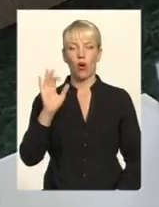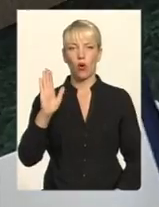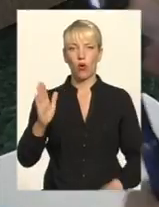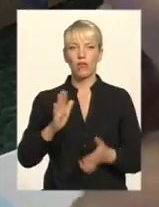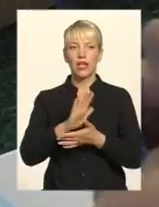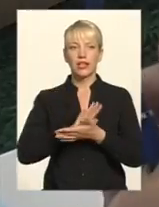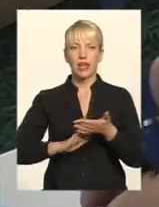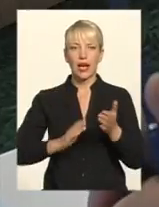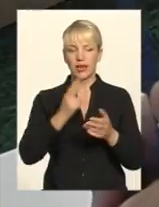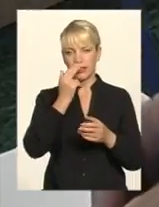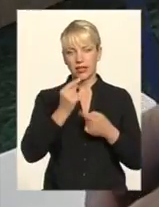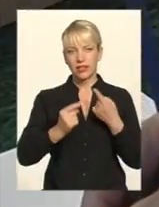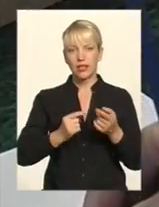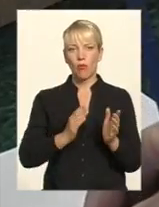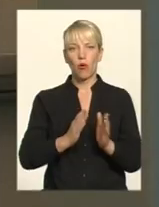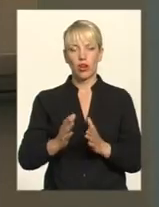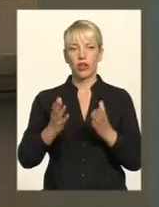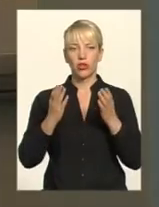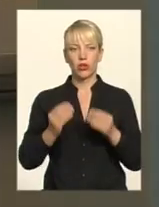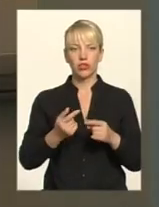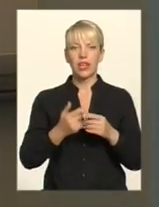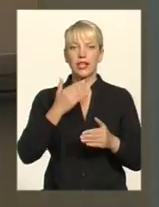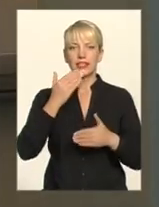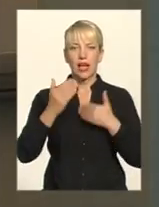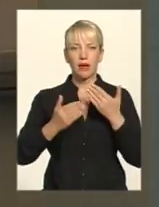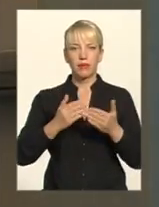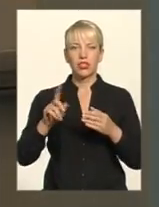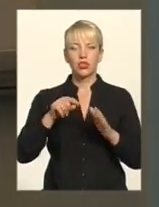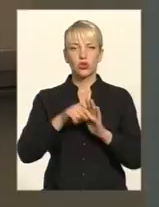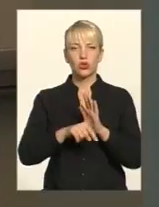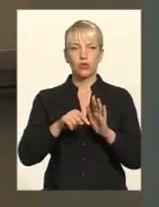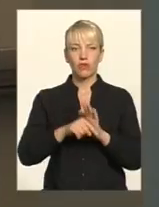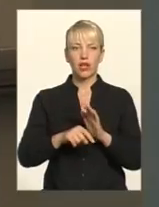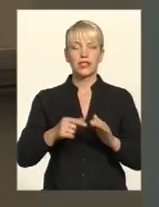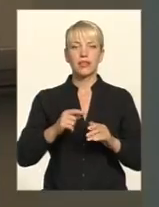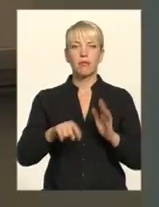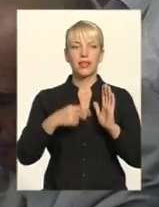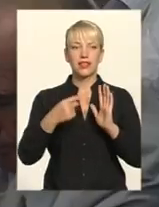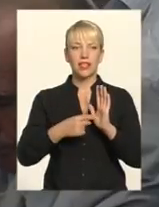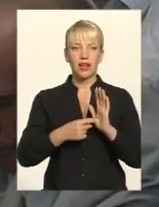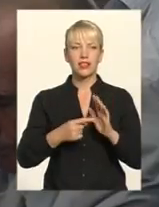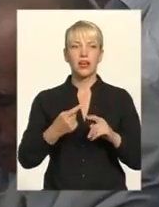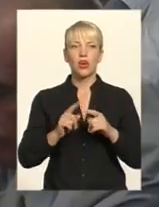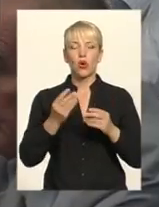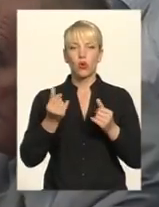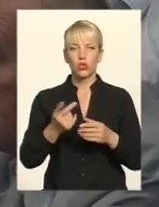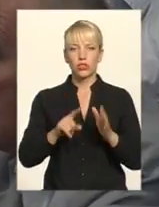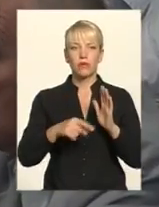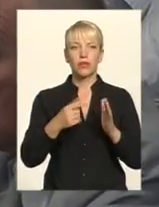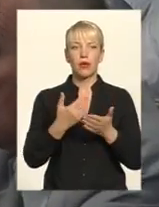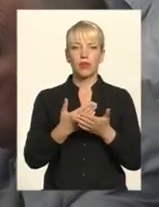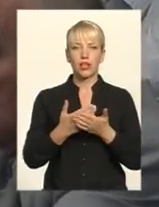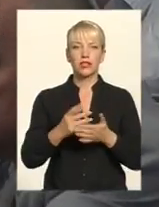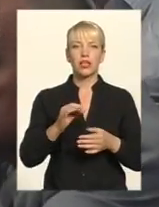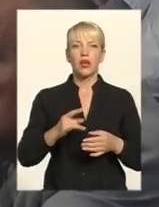традиційний порядок денний – депутатські запити, більшість яких стосувалось питань використання державних коштів. До прикладу, щодо будівництва